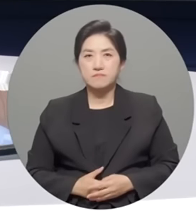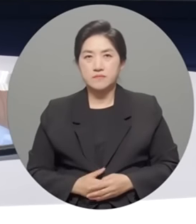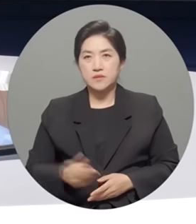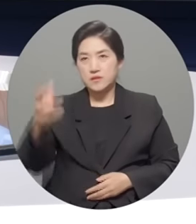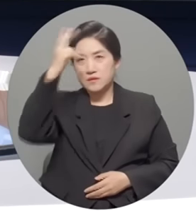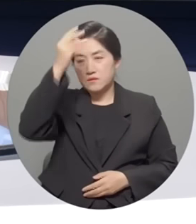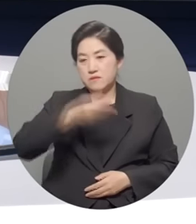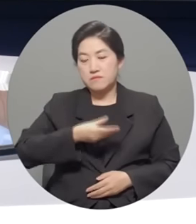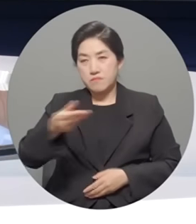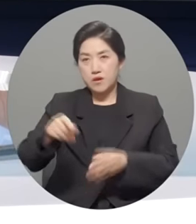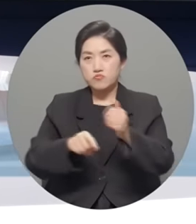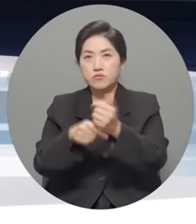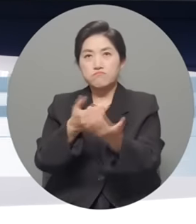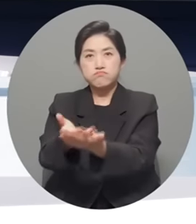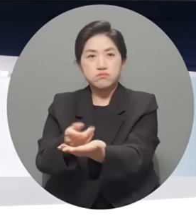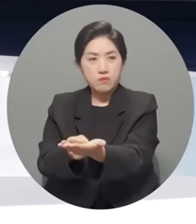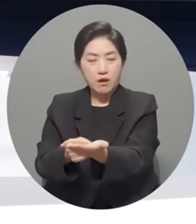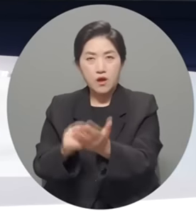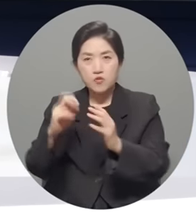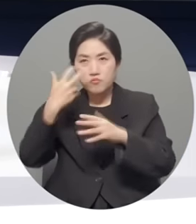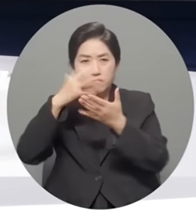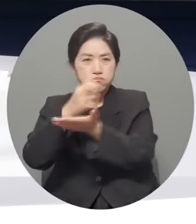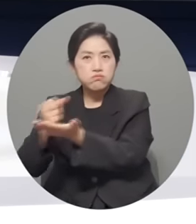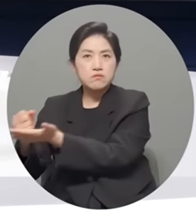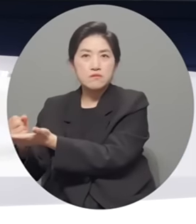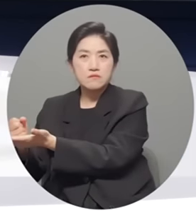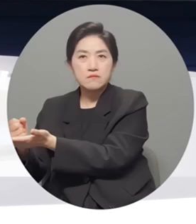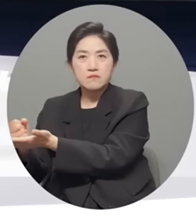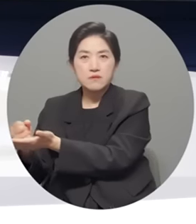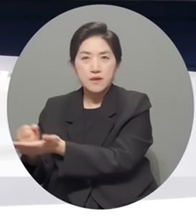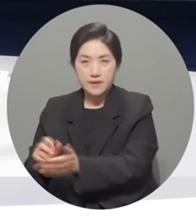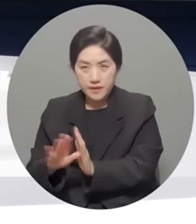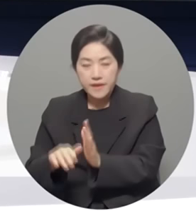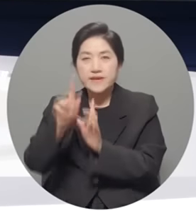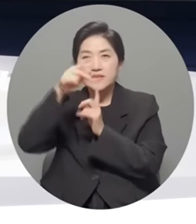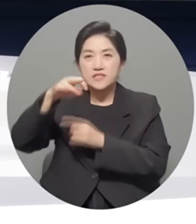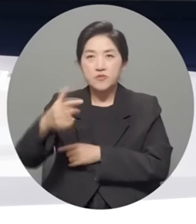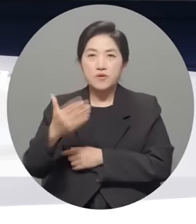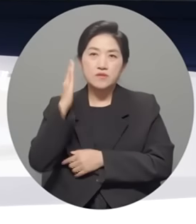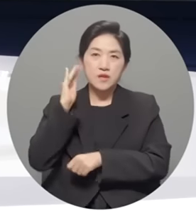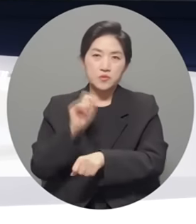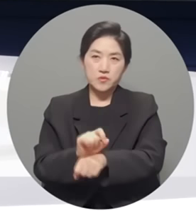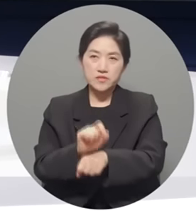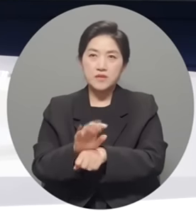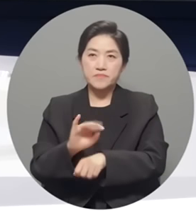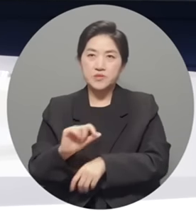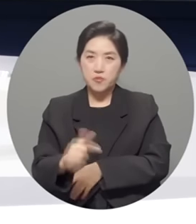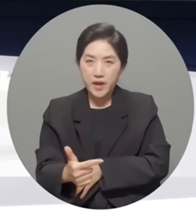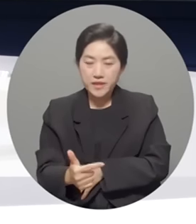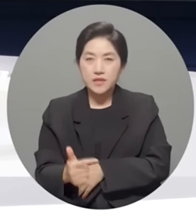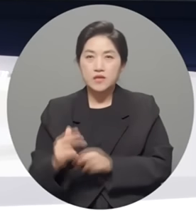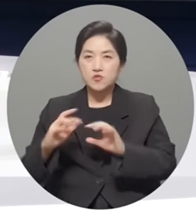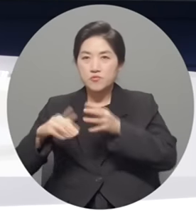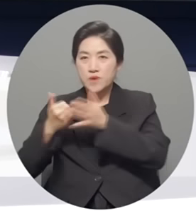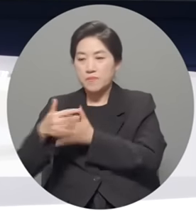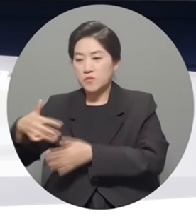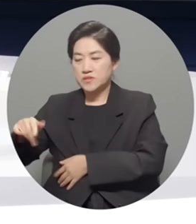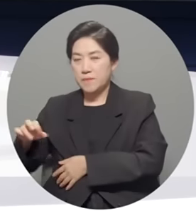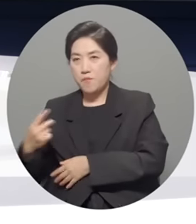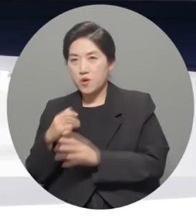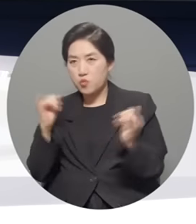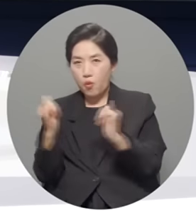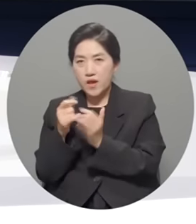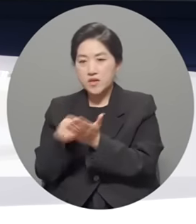경찰에 넘겨진 수사 자료를 국방부가 되찾아가던 날 이시원 대통령실 비서관이 국방부 참모와 통화한 기록을